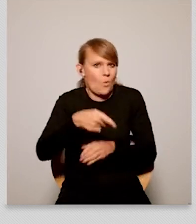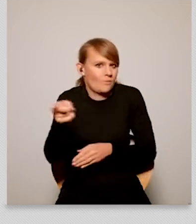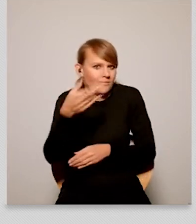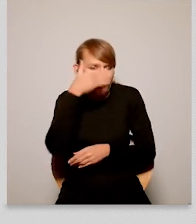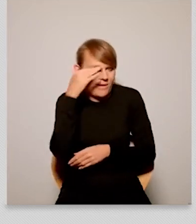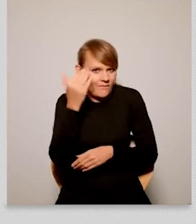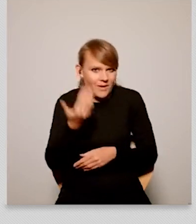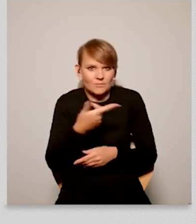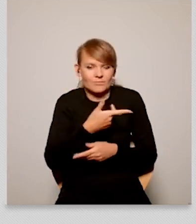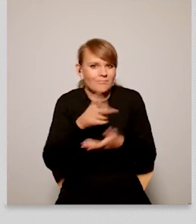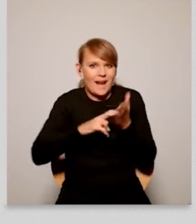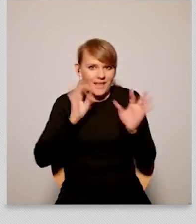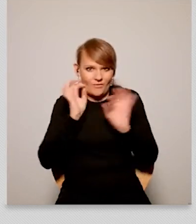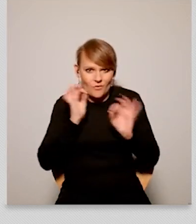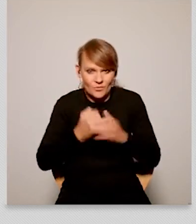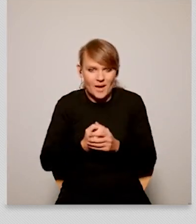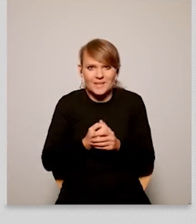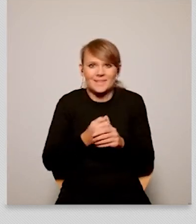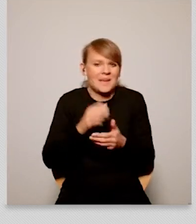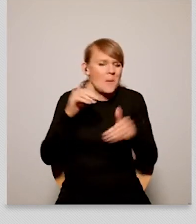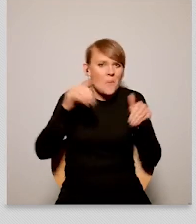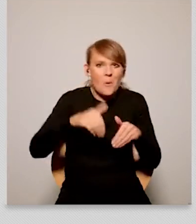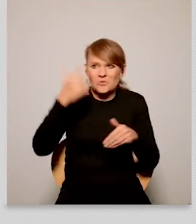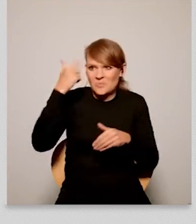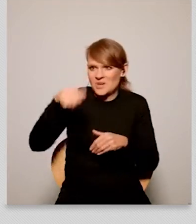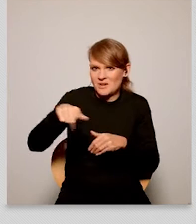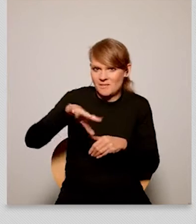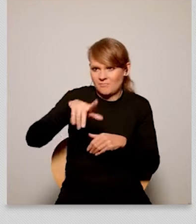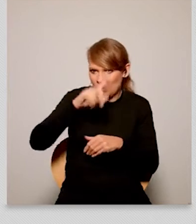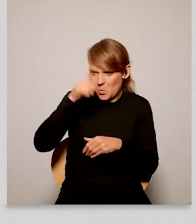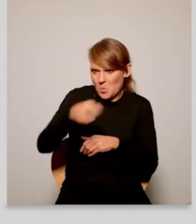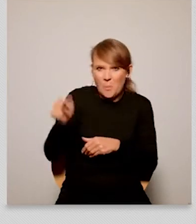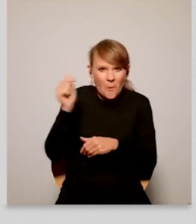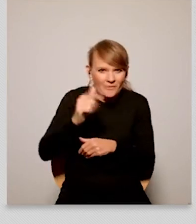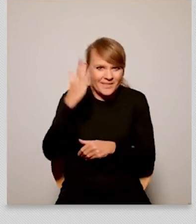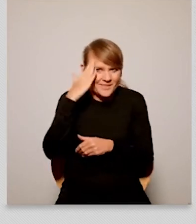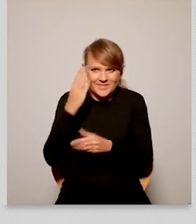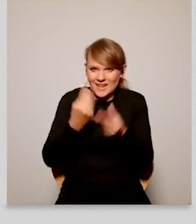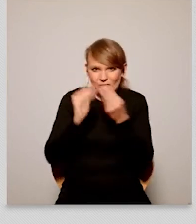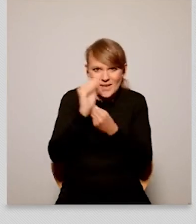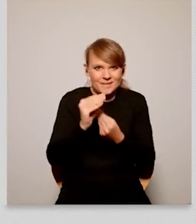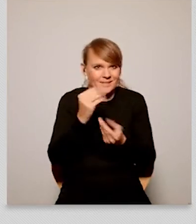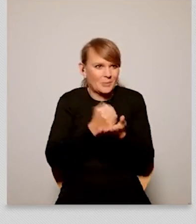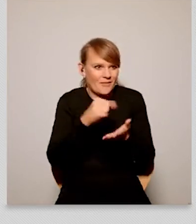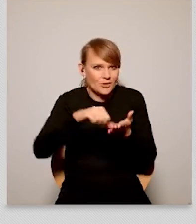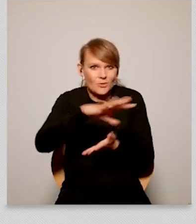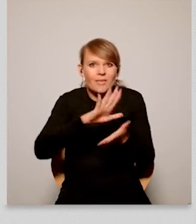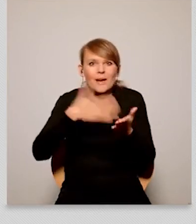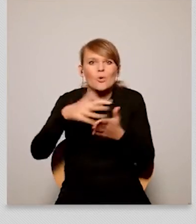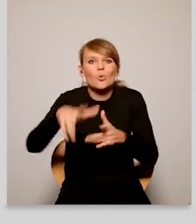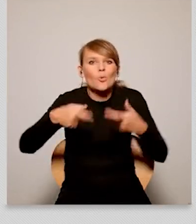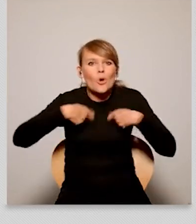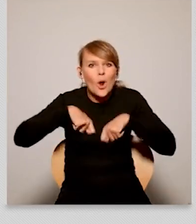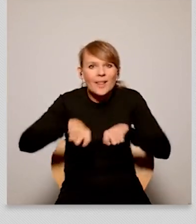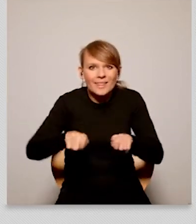wydawałoby się, są może nawet bliżej tych kwestii związanych ze środowiskiem, bo na przykład wśród rolników, czy